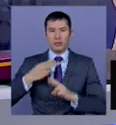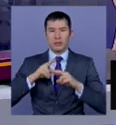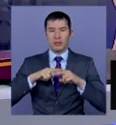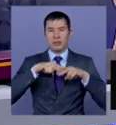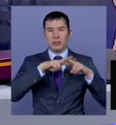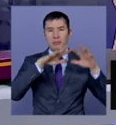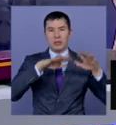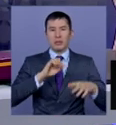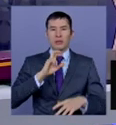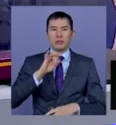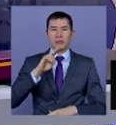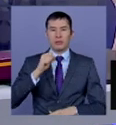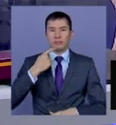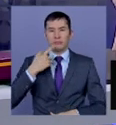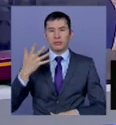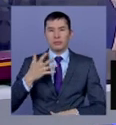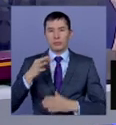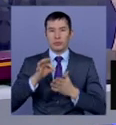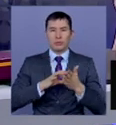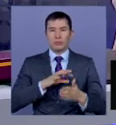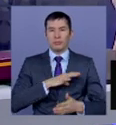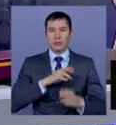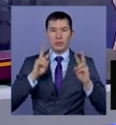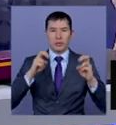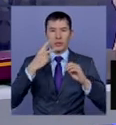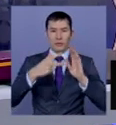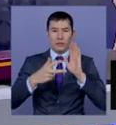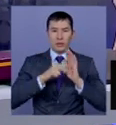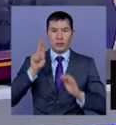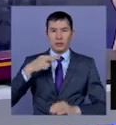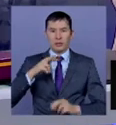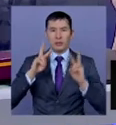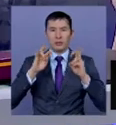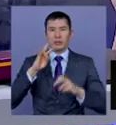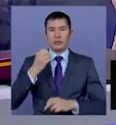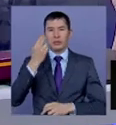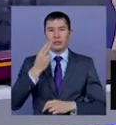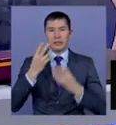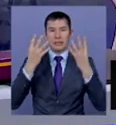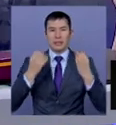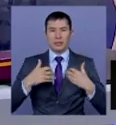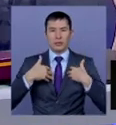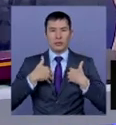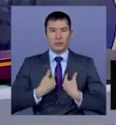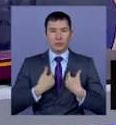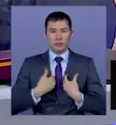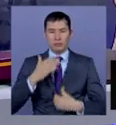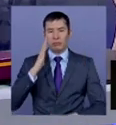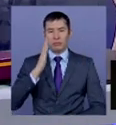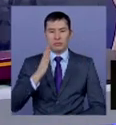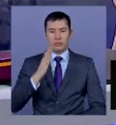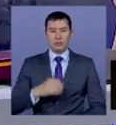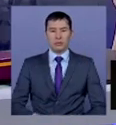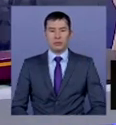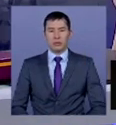кеңесте айтты. 28 желтоқсанды жалпы ұлттық аза тұту күні деп жариялаған президент еліміздегі мемлекеттік